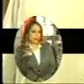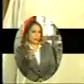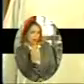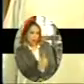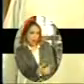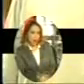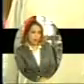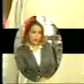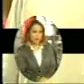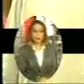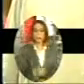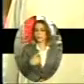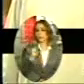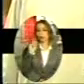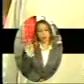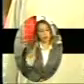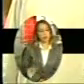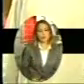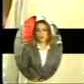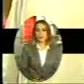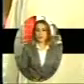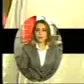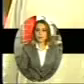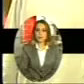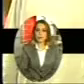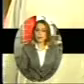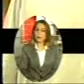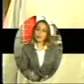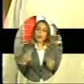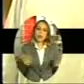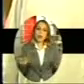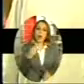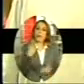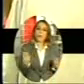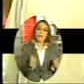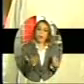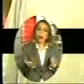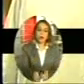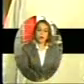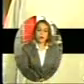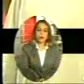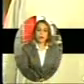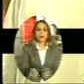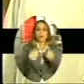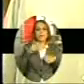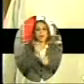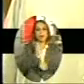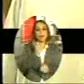אני לא חושב, אני לא הייתי מגדיר הגדרות כאלה. ועד העובדים לא התערב בעבודה